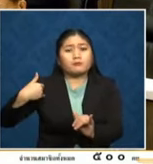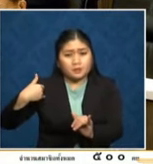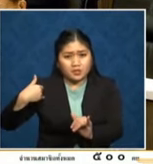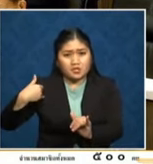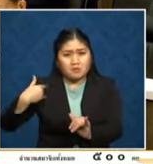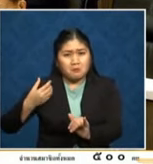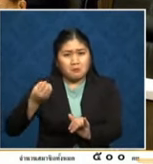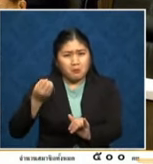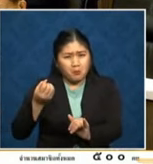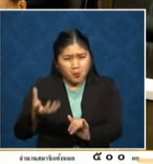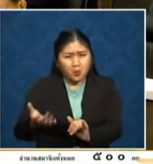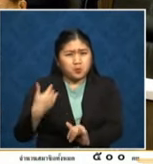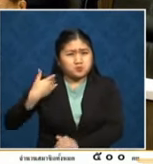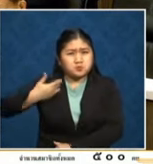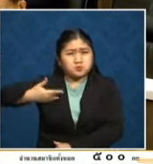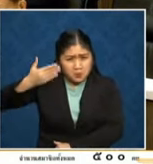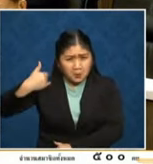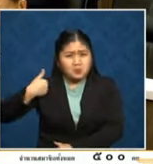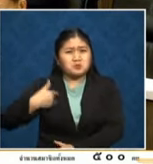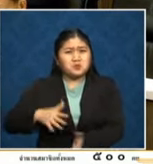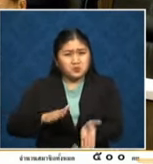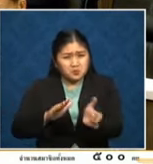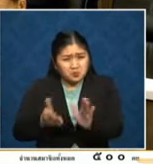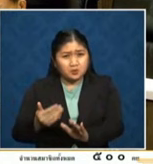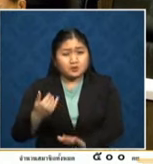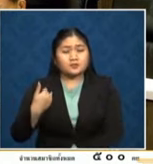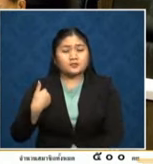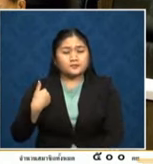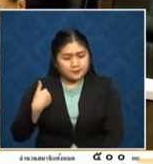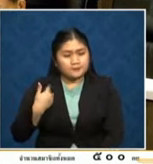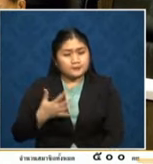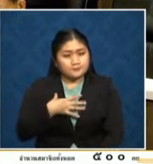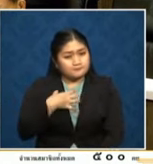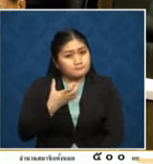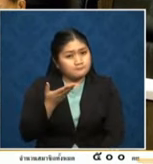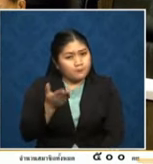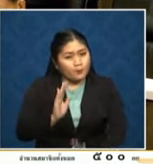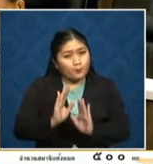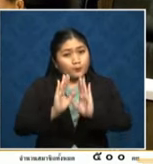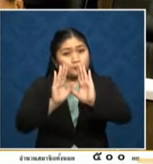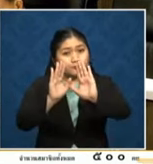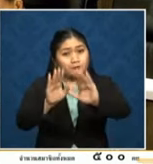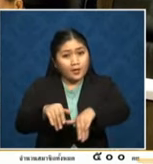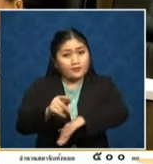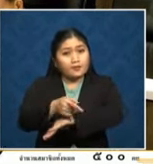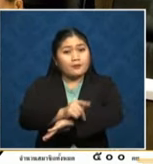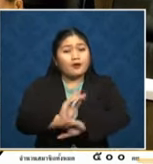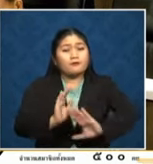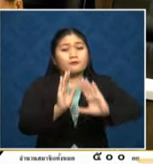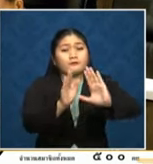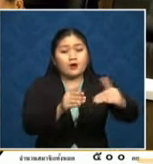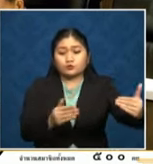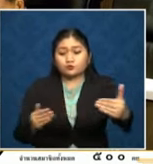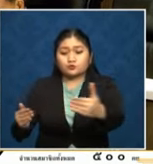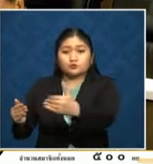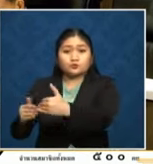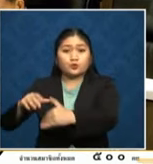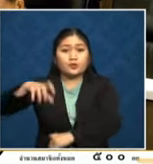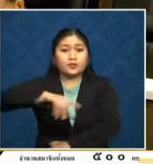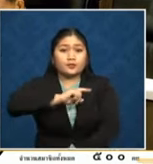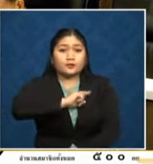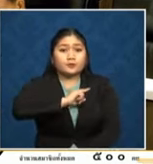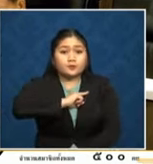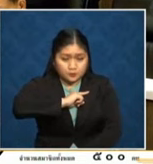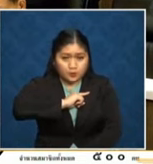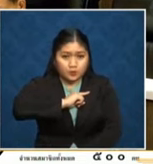ไคอย่างมากมายที่ผ่านมาผมต้องขอฝากท่านประธานไปยังหน่วยงานที่เกี่ยวข้องเพื่อ